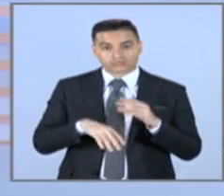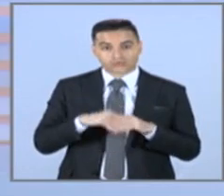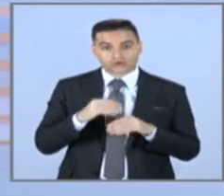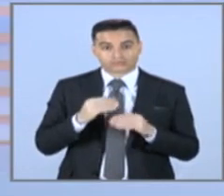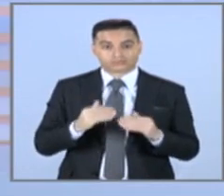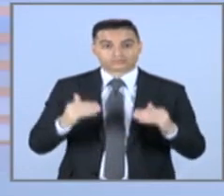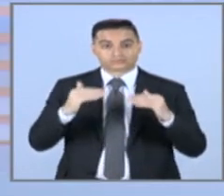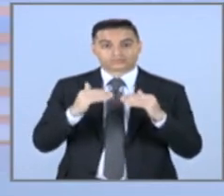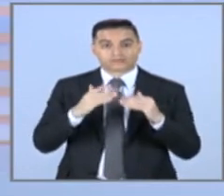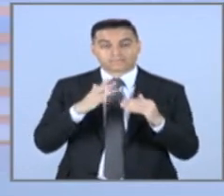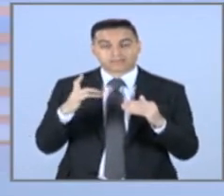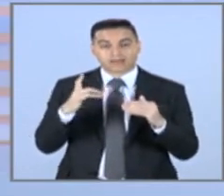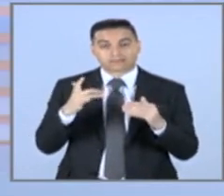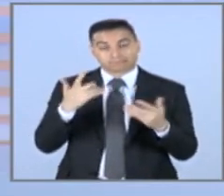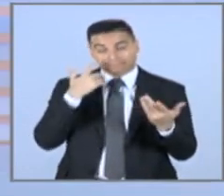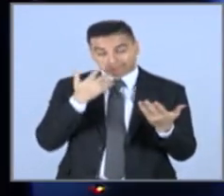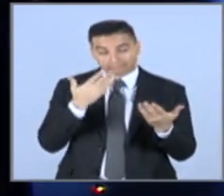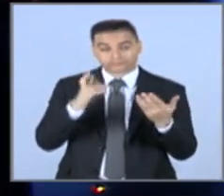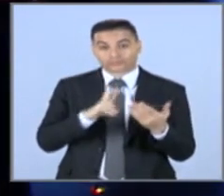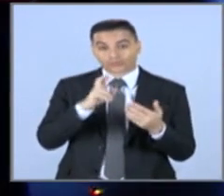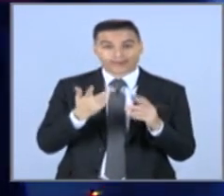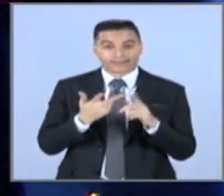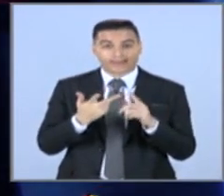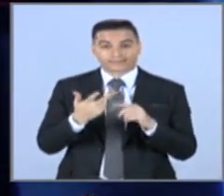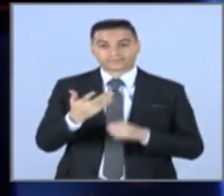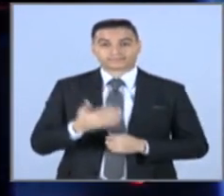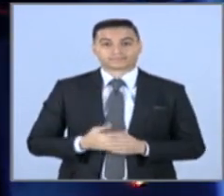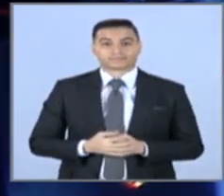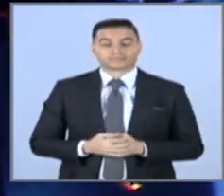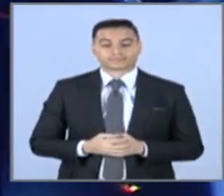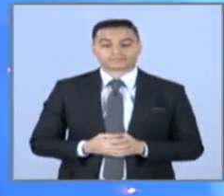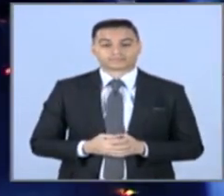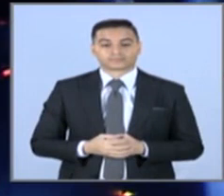المباراة. السؤال الثالث،